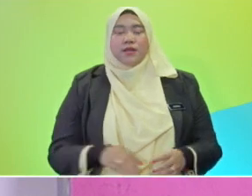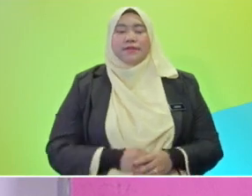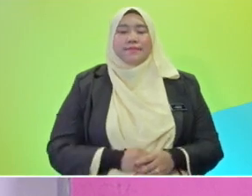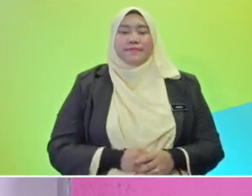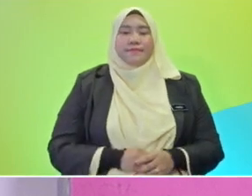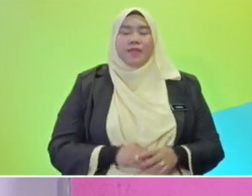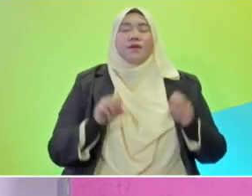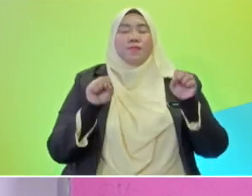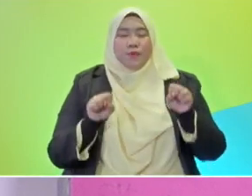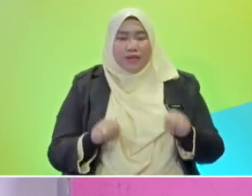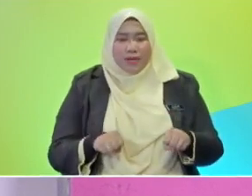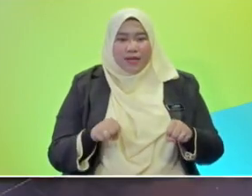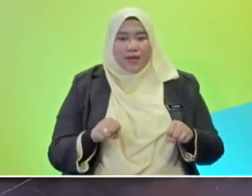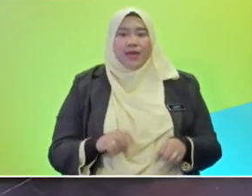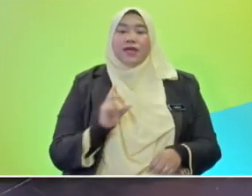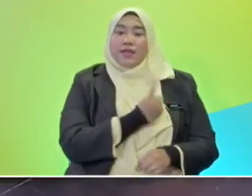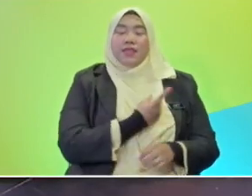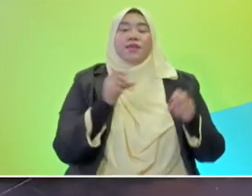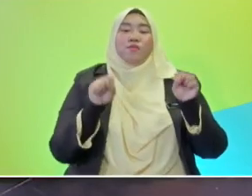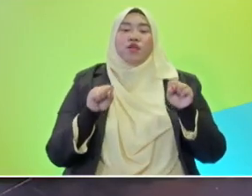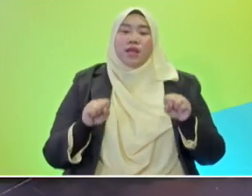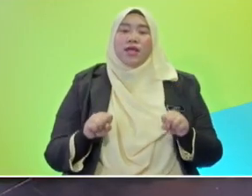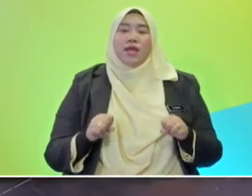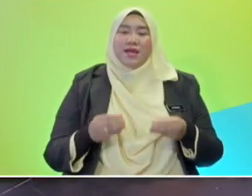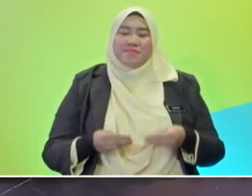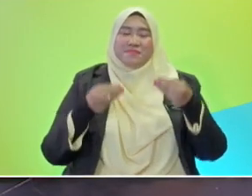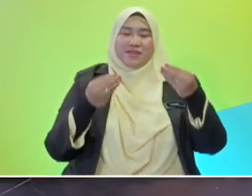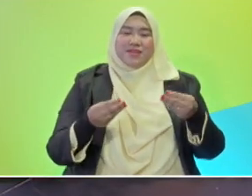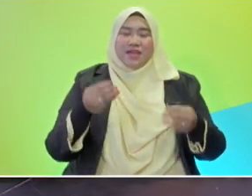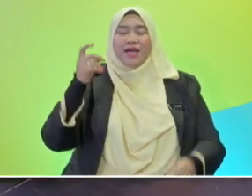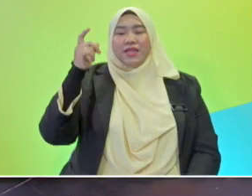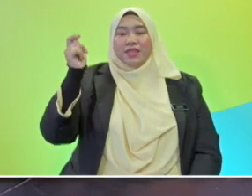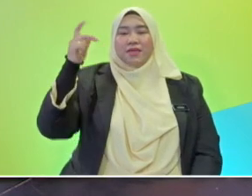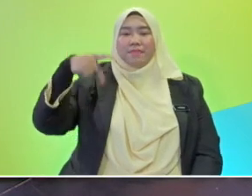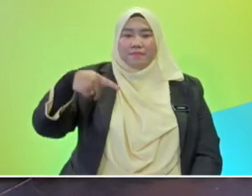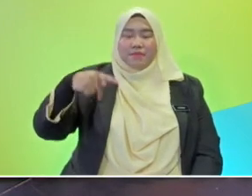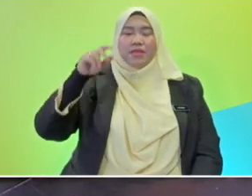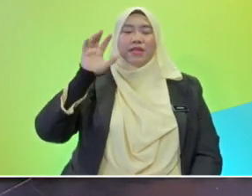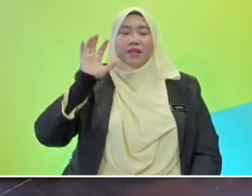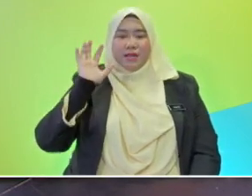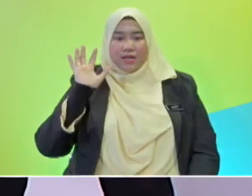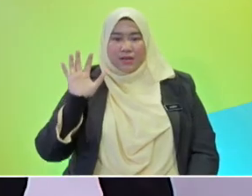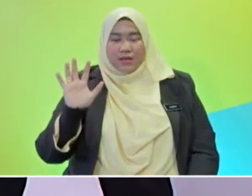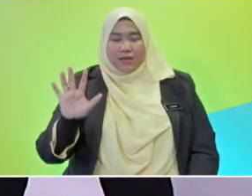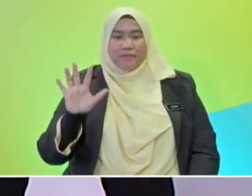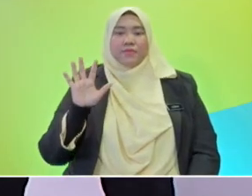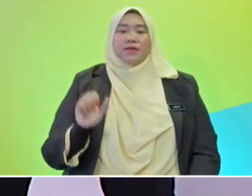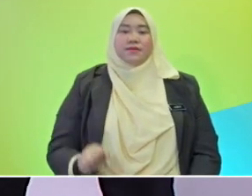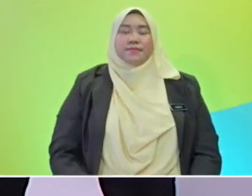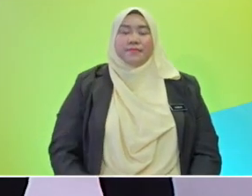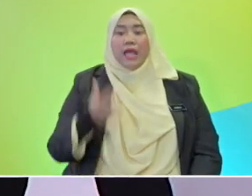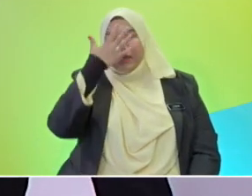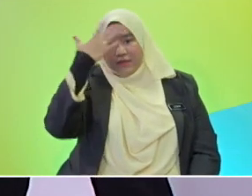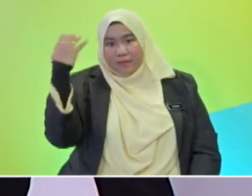oke tanya yang diucapkan kepada Irfan dan jelas sebenarnya kita boleh berisik gue sebabnya satu